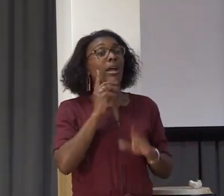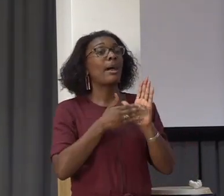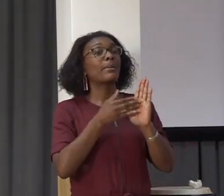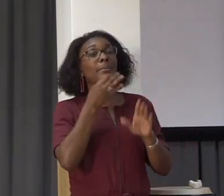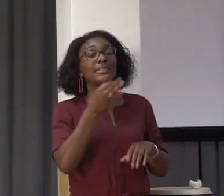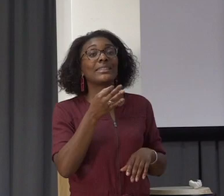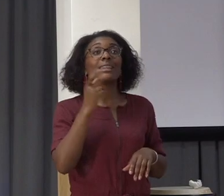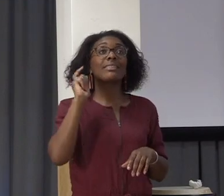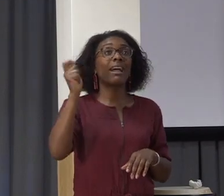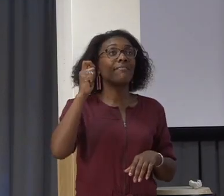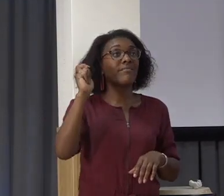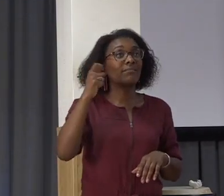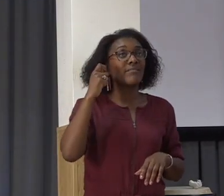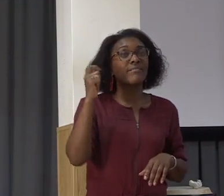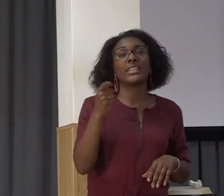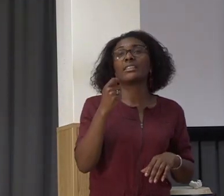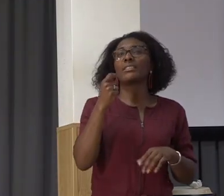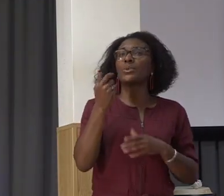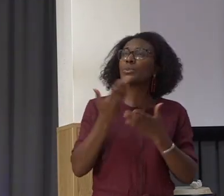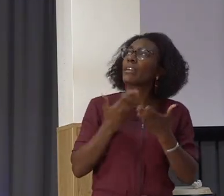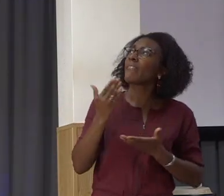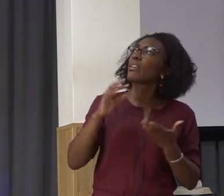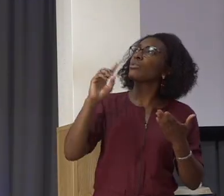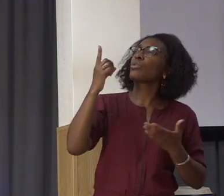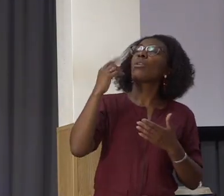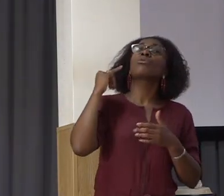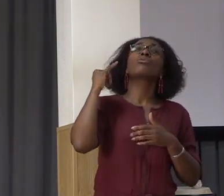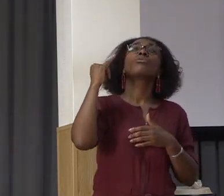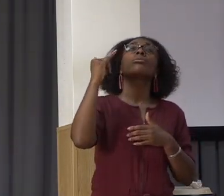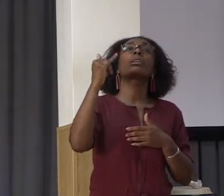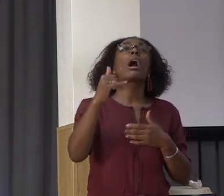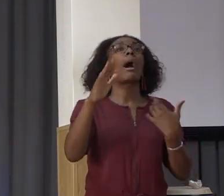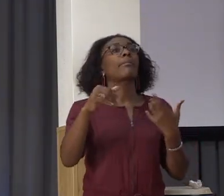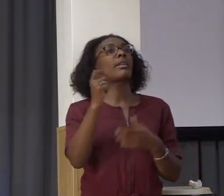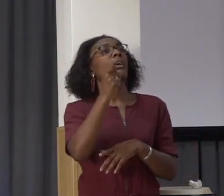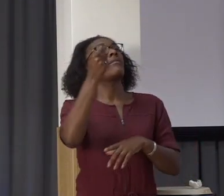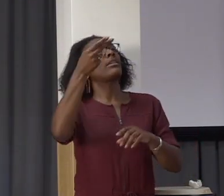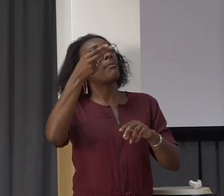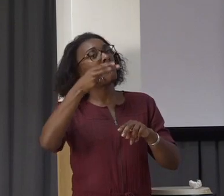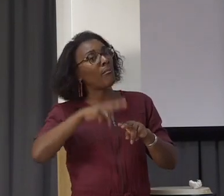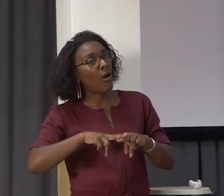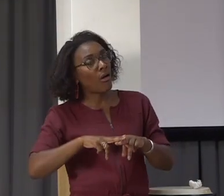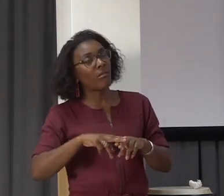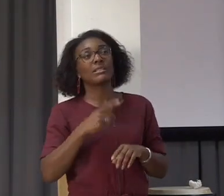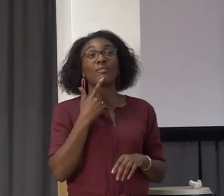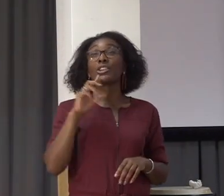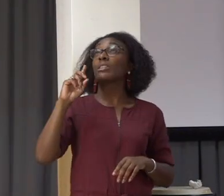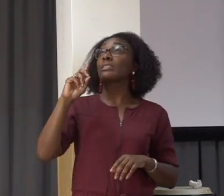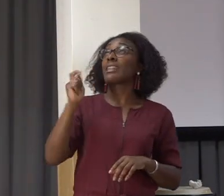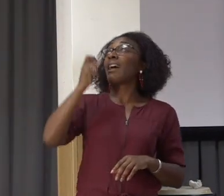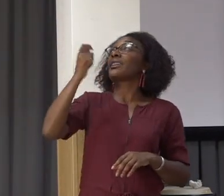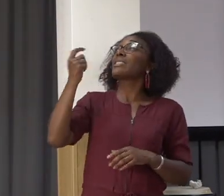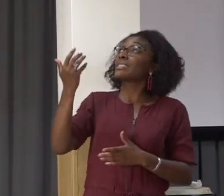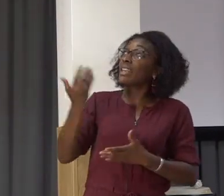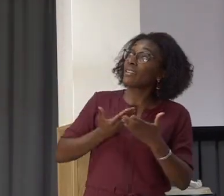temps servi au dessein de Dieu, est mort. Donc, il a servi le dessein de Dieu. Et on peut dire